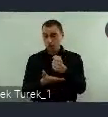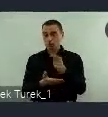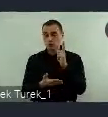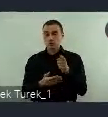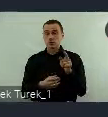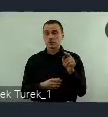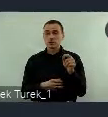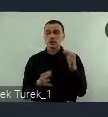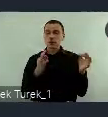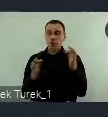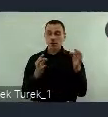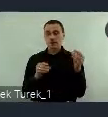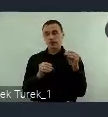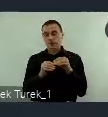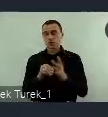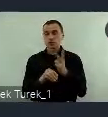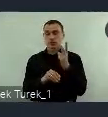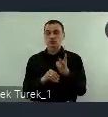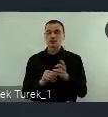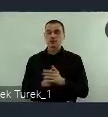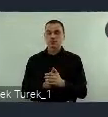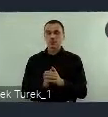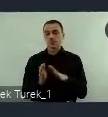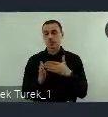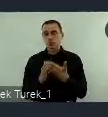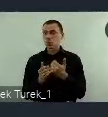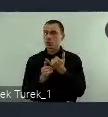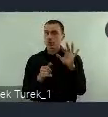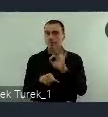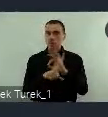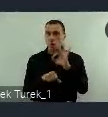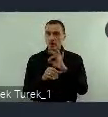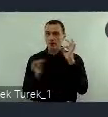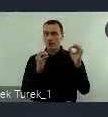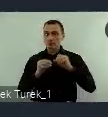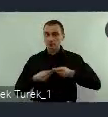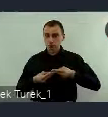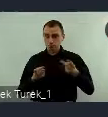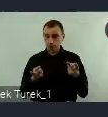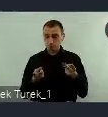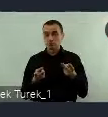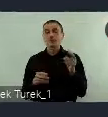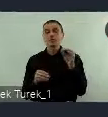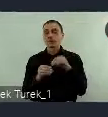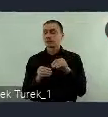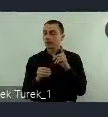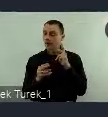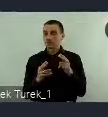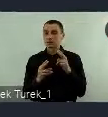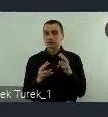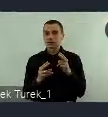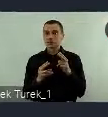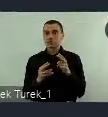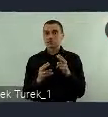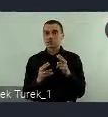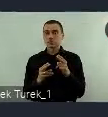że ta strona musi być dostępne jeśli umieszczać informacje o swoich projektach na swojej stronie internetowej to powinniśmy dbać o to by przynajmniej ta jedna